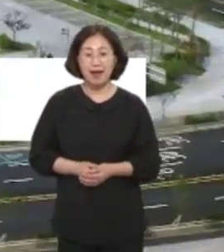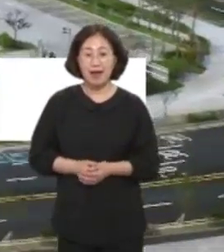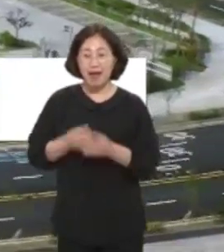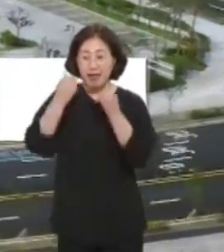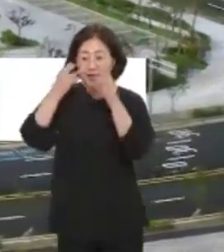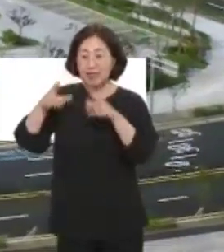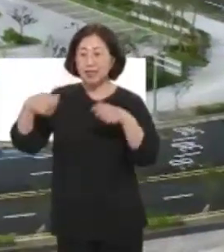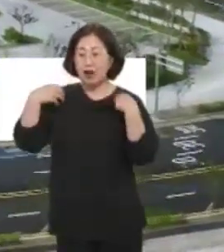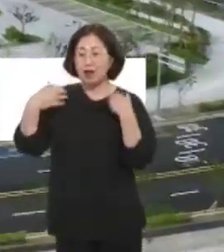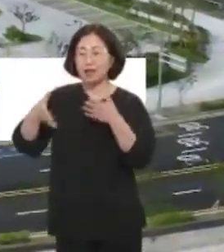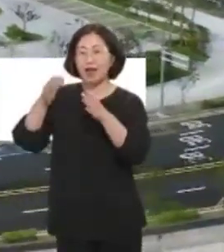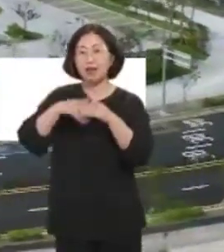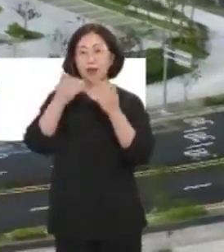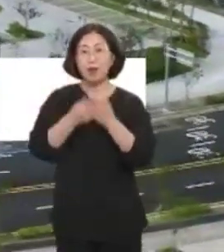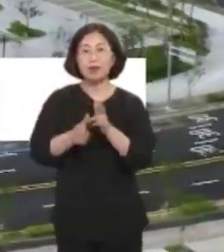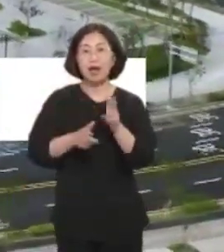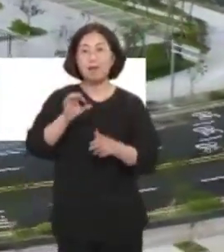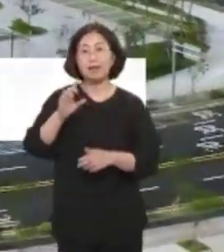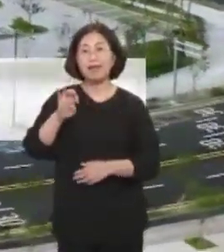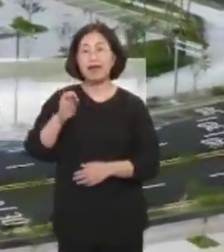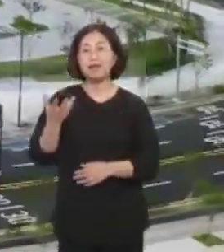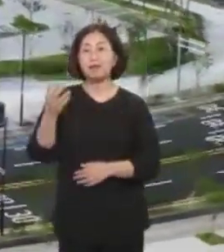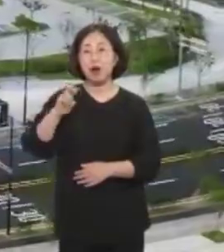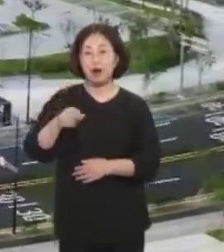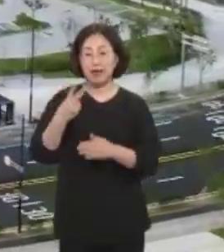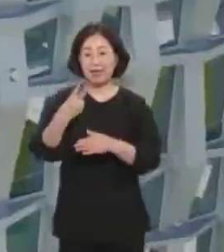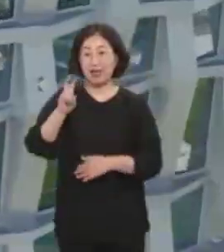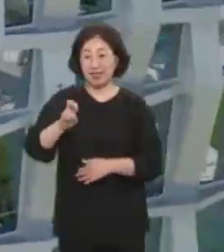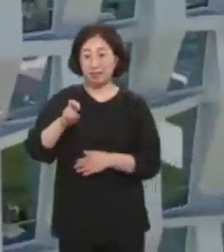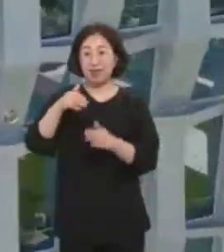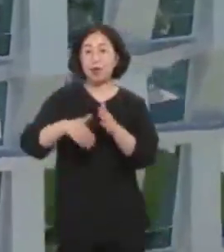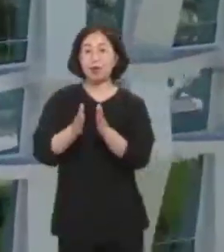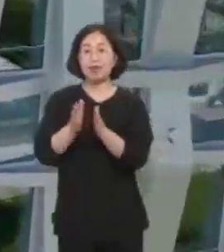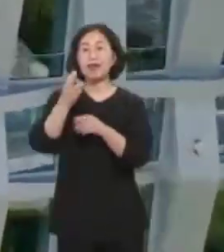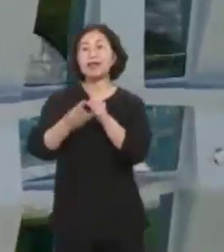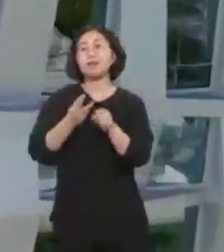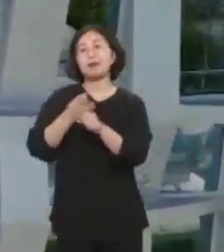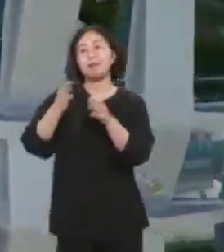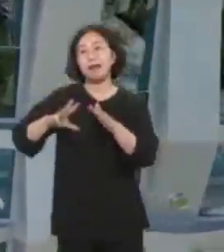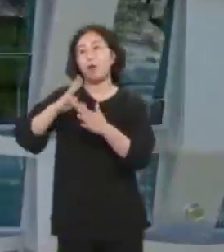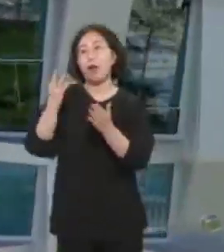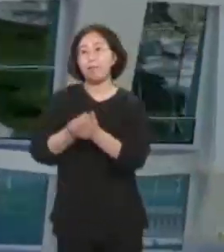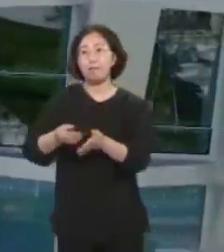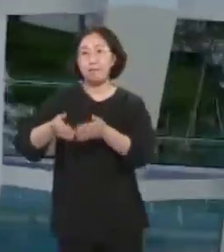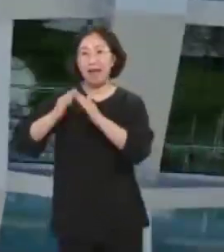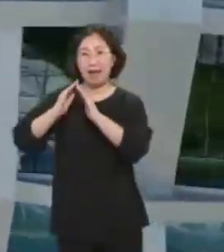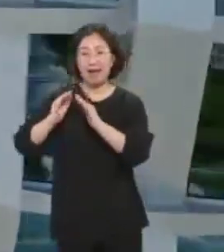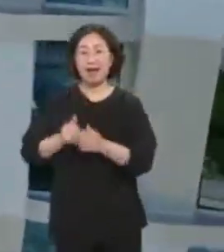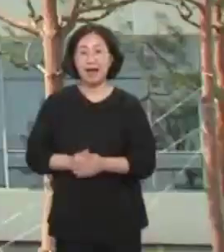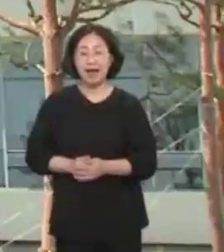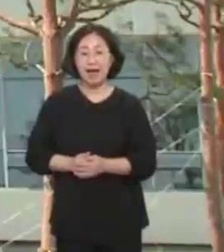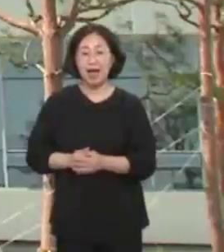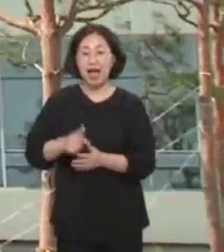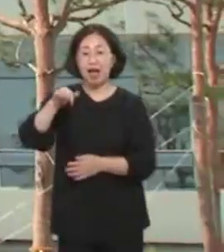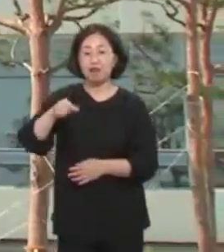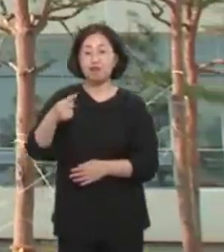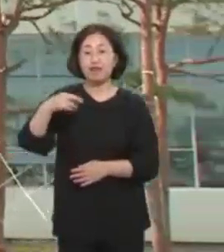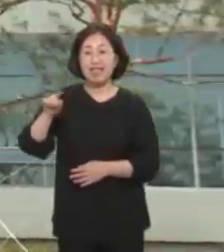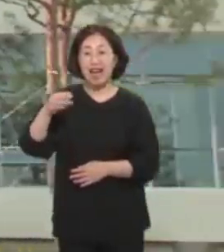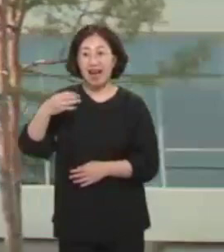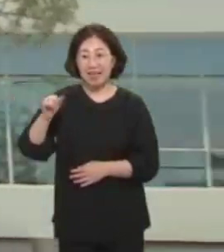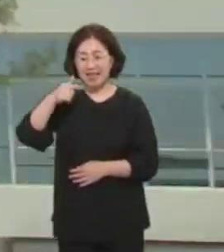신청사는 총사업비 475억 원을 들여 2020년 착공해 3년 만에 완공됐습니다. 서천읍 군산이 옛